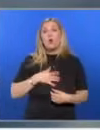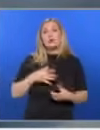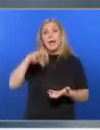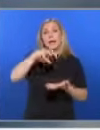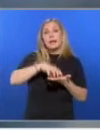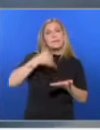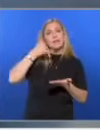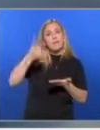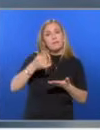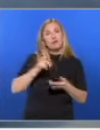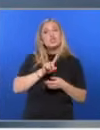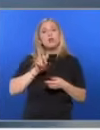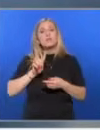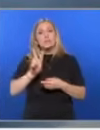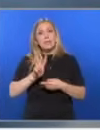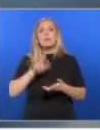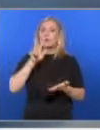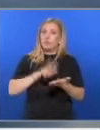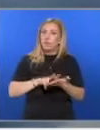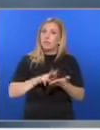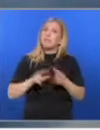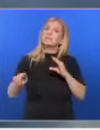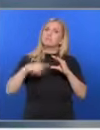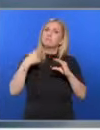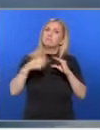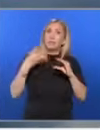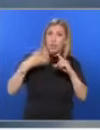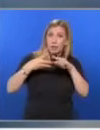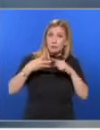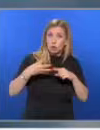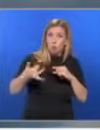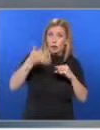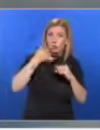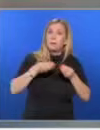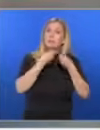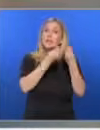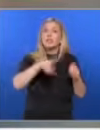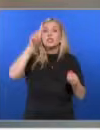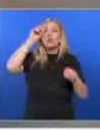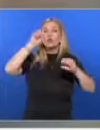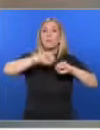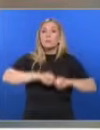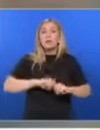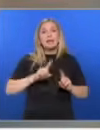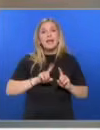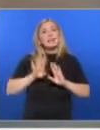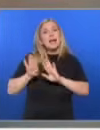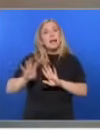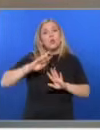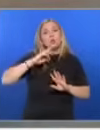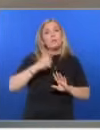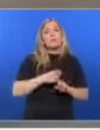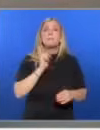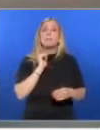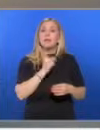112 потвърдиха, че са получили 4 обаждания за ватмана. Предали ги на столична община, но не било тяхна отговорност да